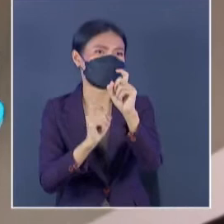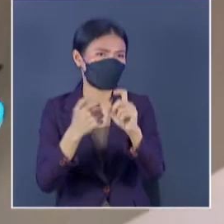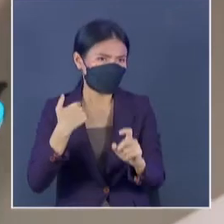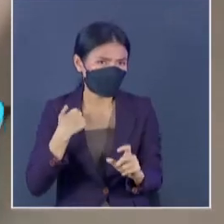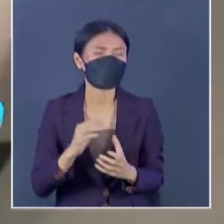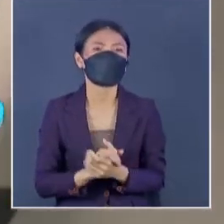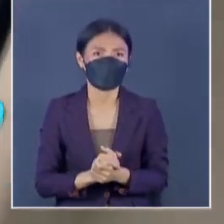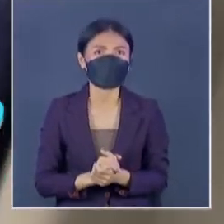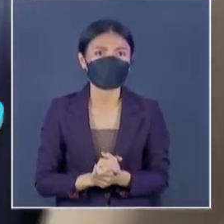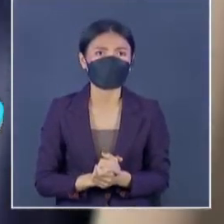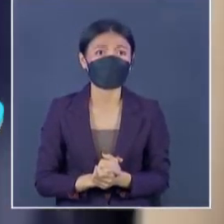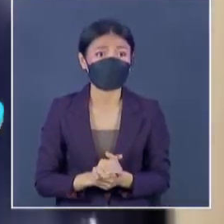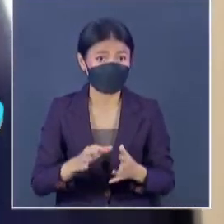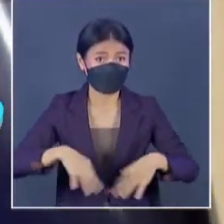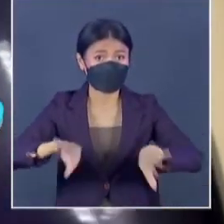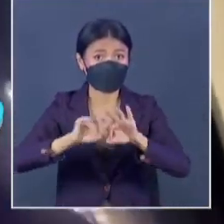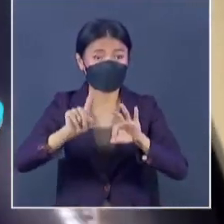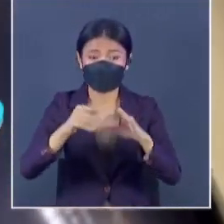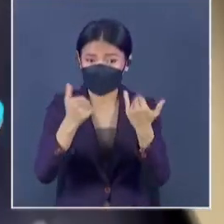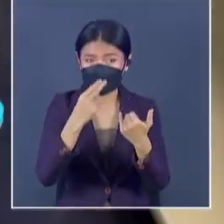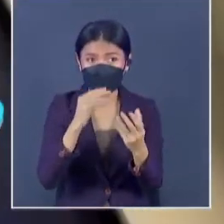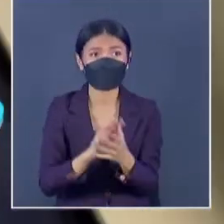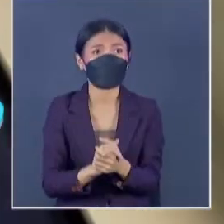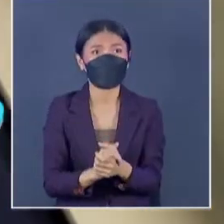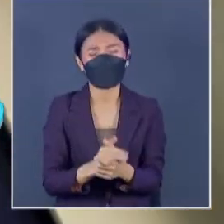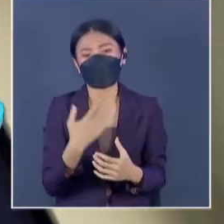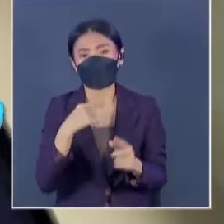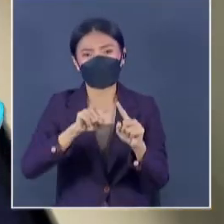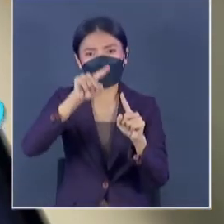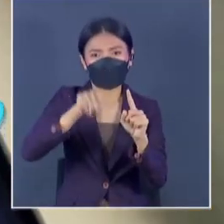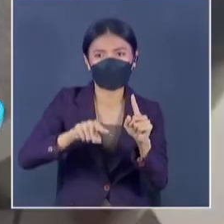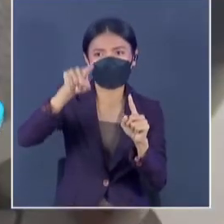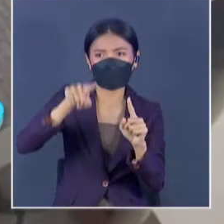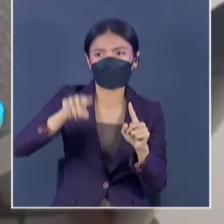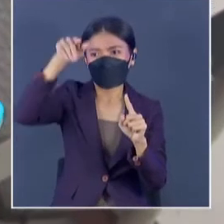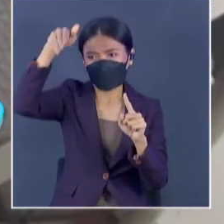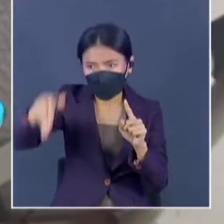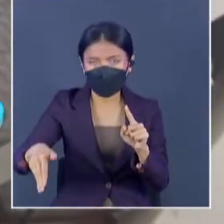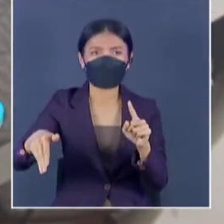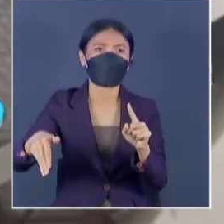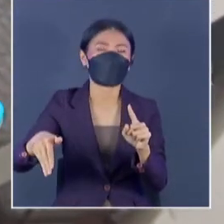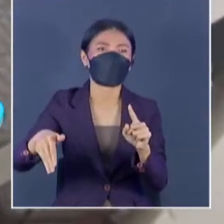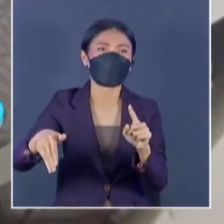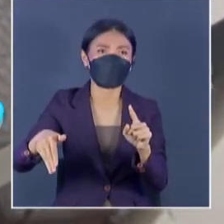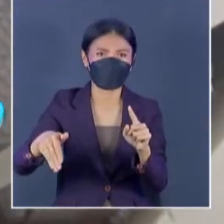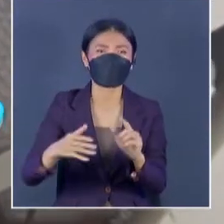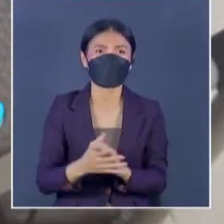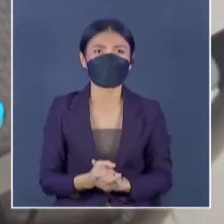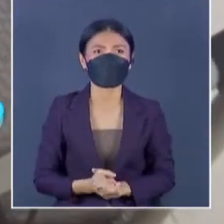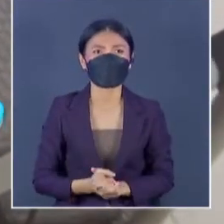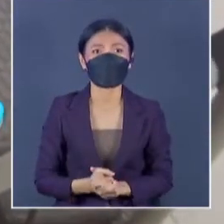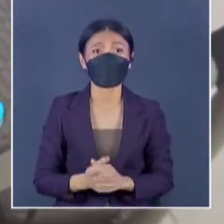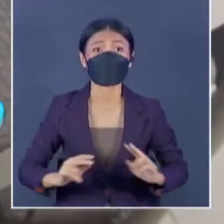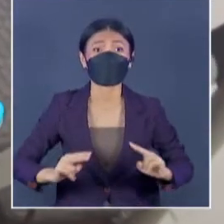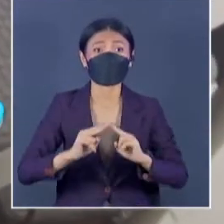มานี้โดยเฉพาะเมื่อตลาดอยู่ในภาวะผันผวนแล้ว Bitcoin จะร่วงลงในทันทีอย่างไรก็ตามกระทรวงแรงง